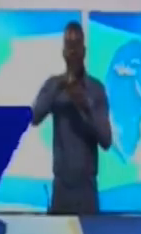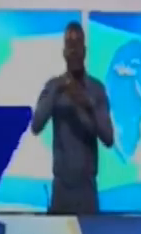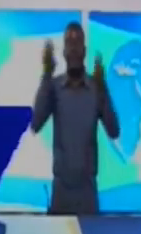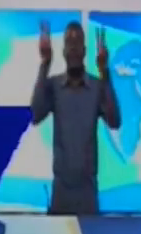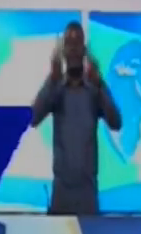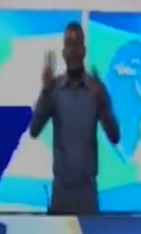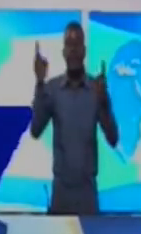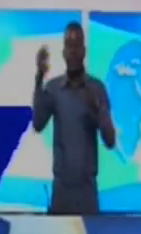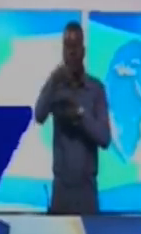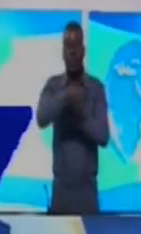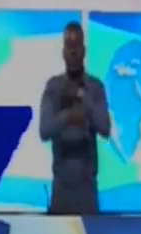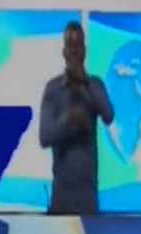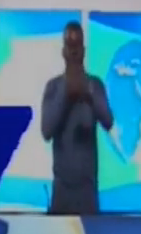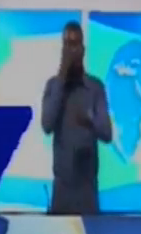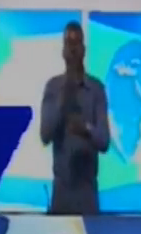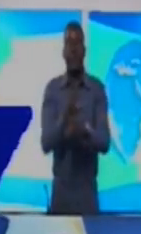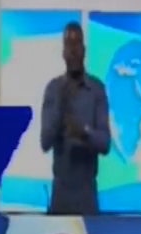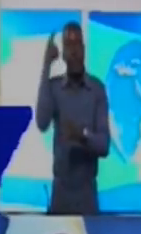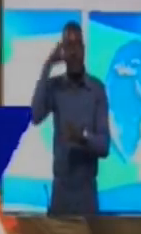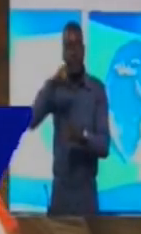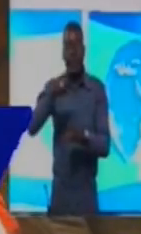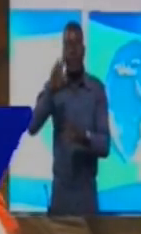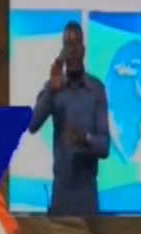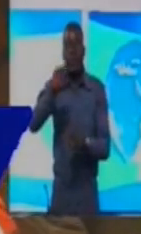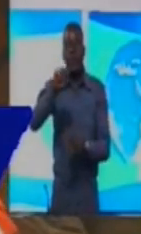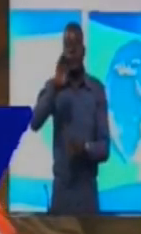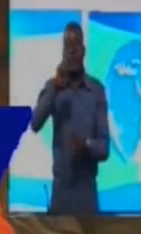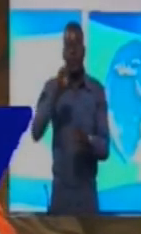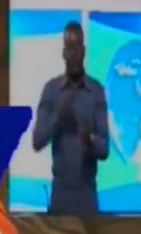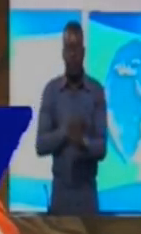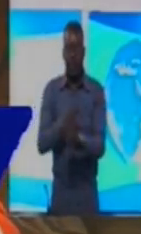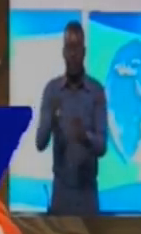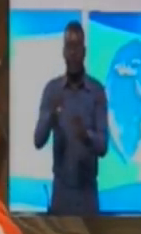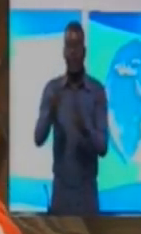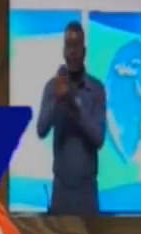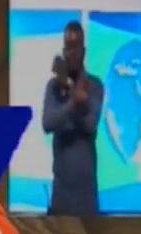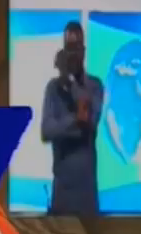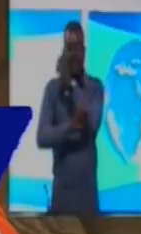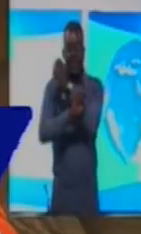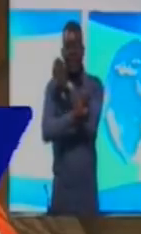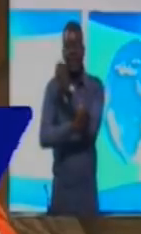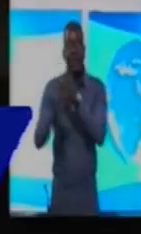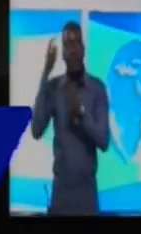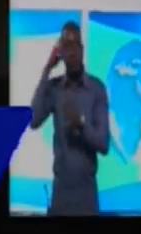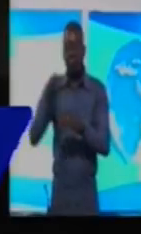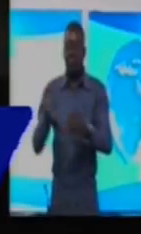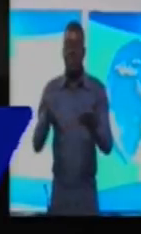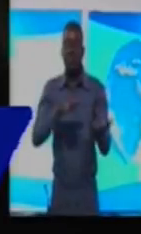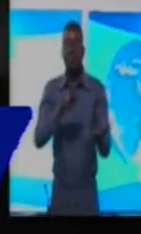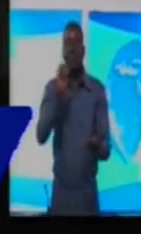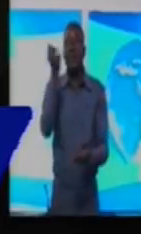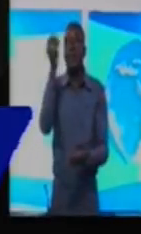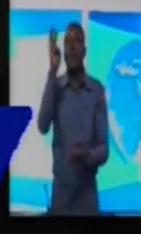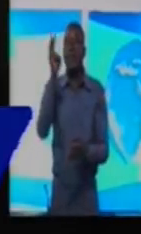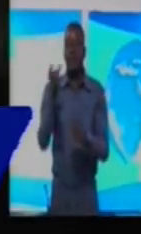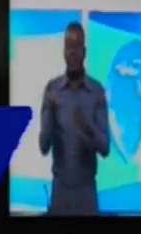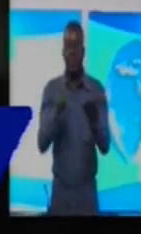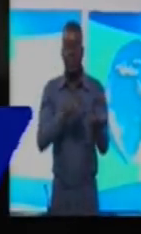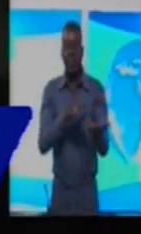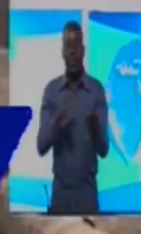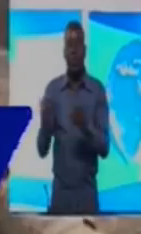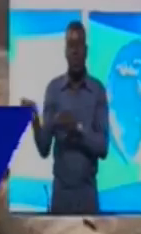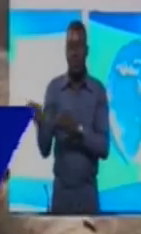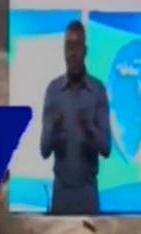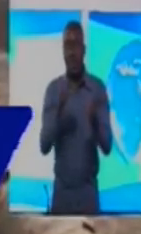vendredi, journée internationale de la tolérance. À suivre hors de chez nous, les Philippines en deuil, 16 morts causés par le